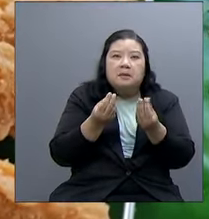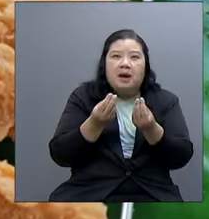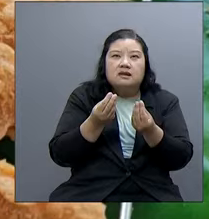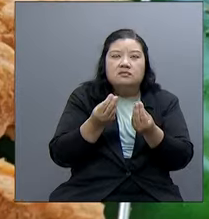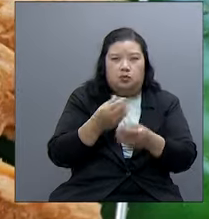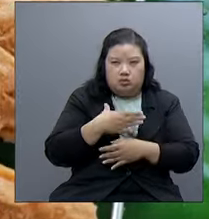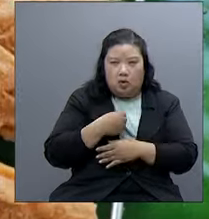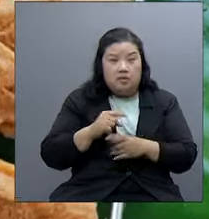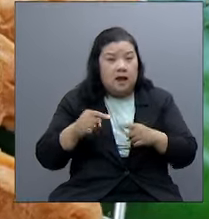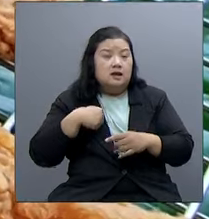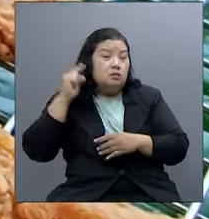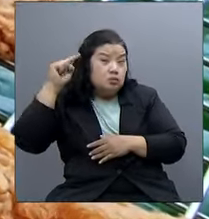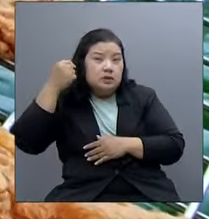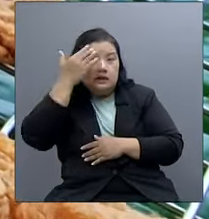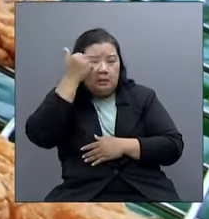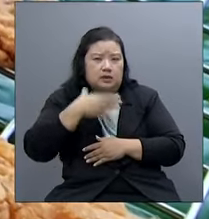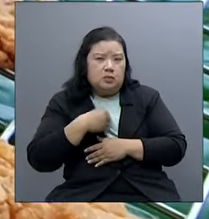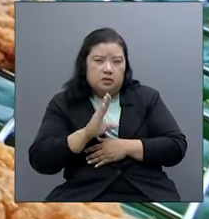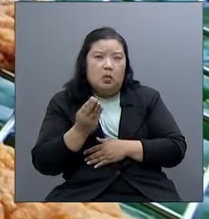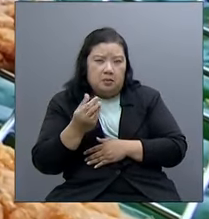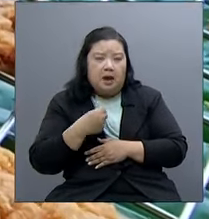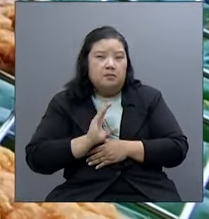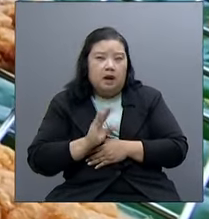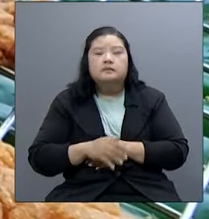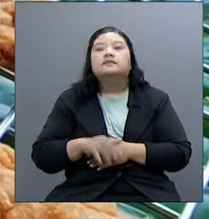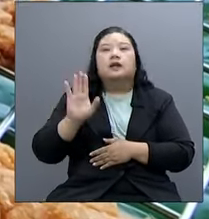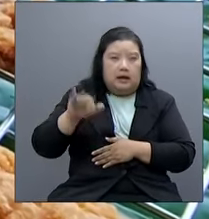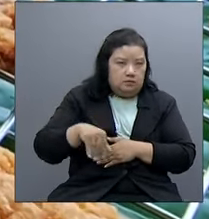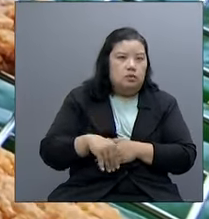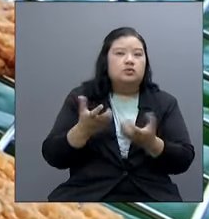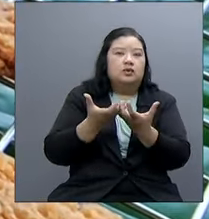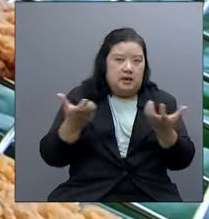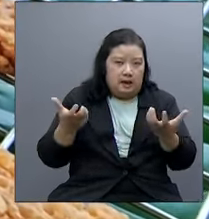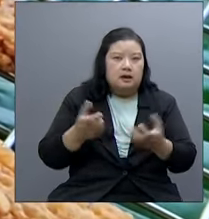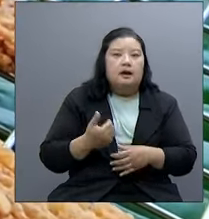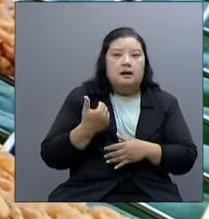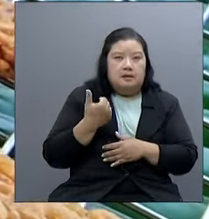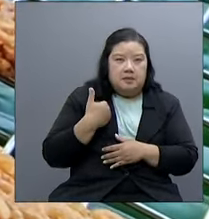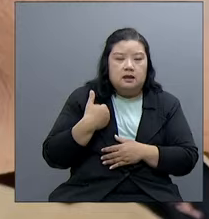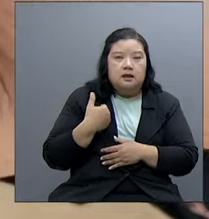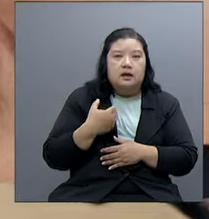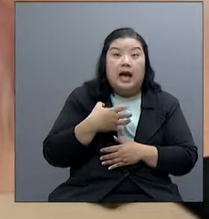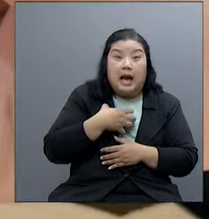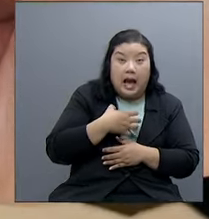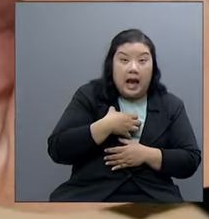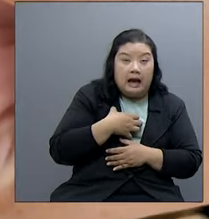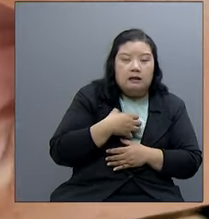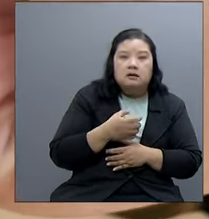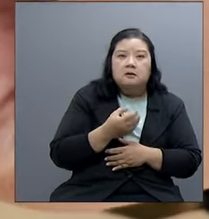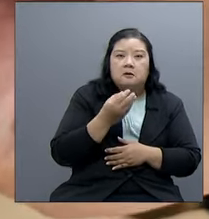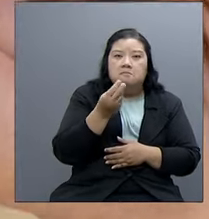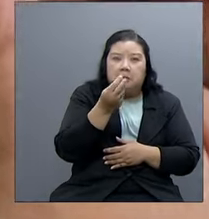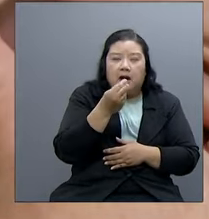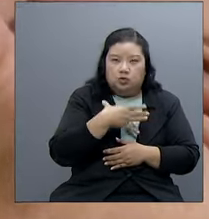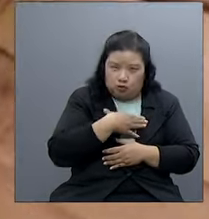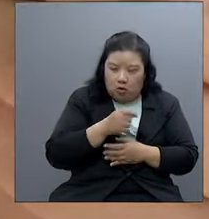บน้มันมันก็ไปอหนทางเลือกให้เข้าไผมแนะนำใหทำเป็สองแบบ แบบคนอยากไมสบายกับคนอยสขภาพดีค